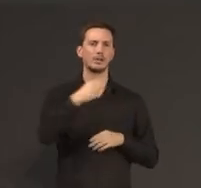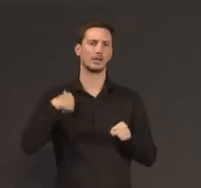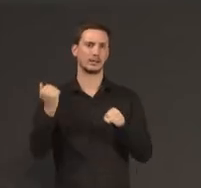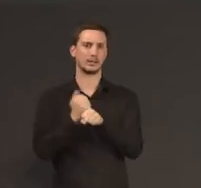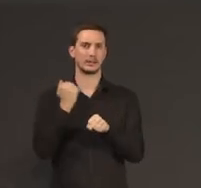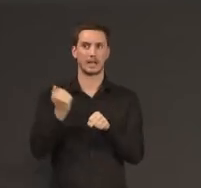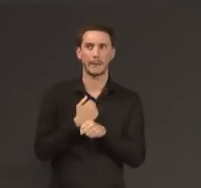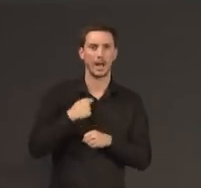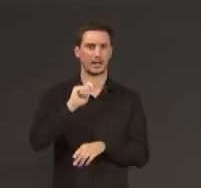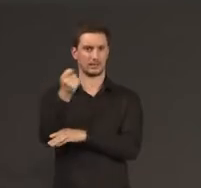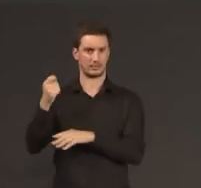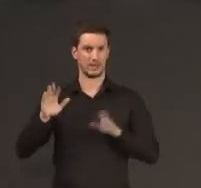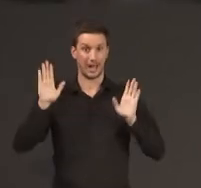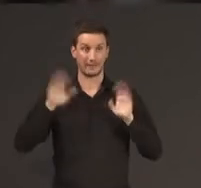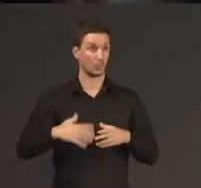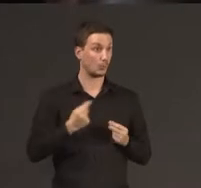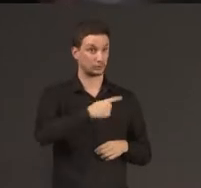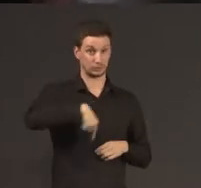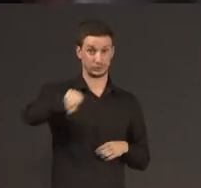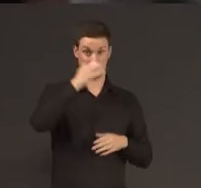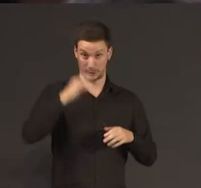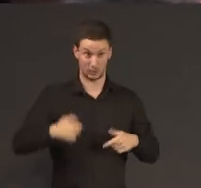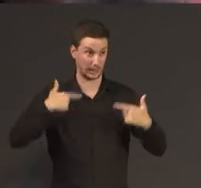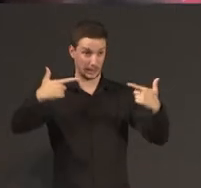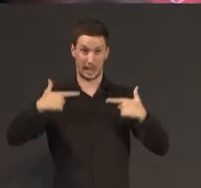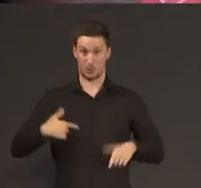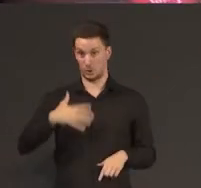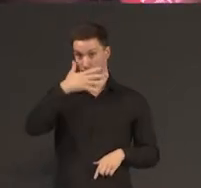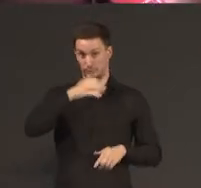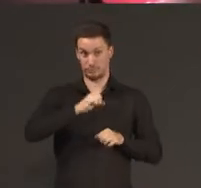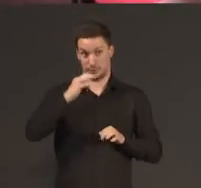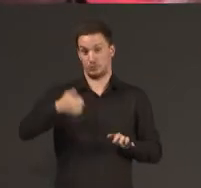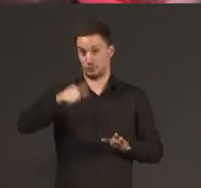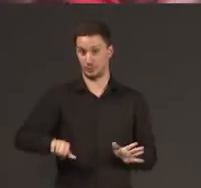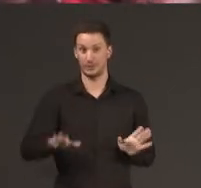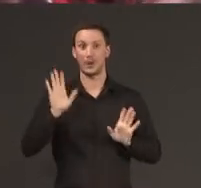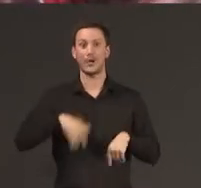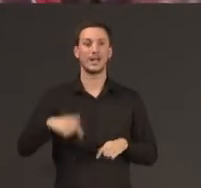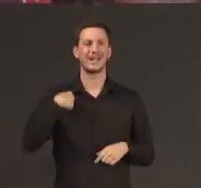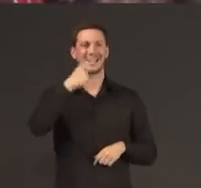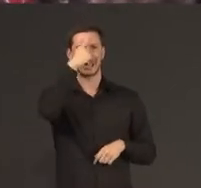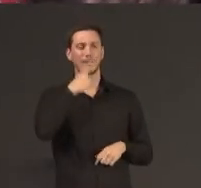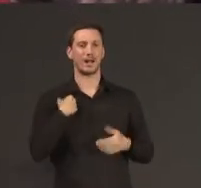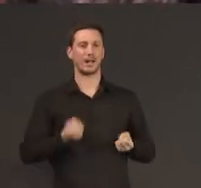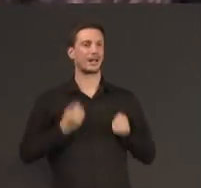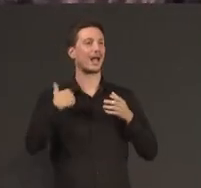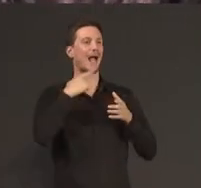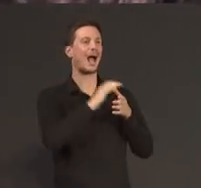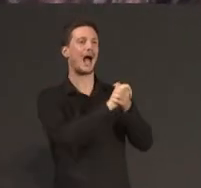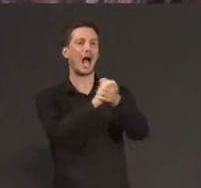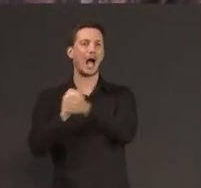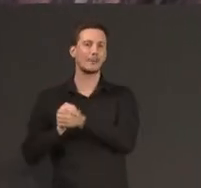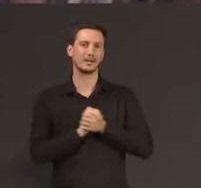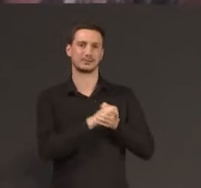d'EDA. Creieu-me que avui molts no ens estaríem graduant. I tot i que cadascú veurà una imatge molt diferent quan parlo d'amics, no